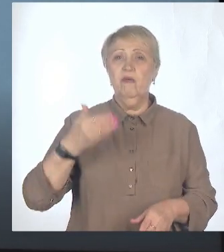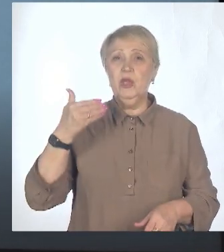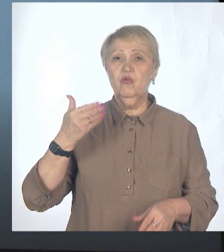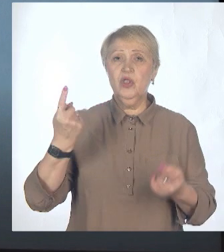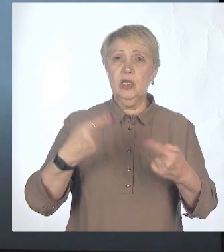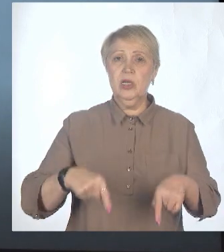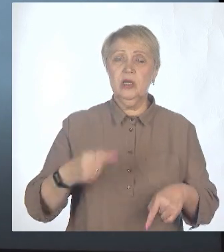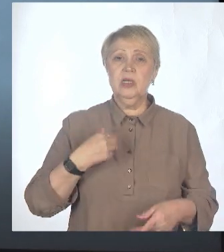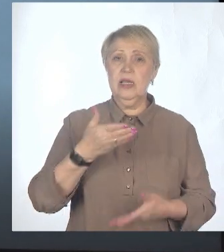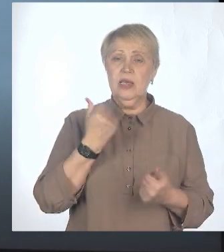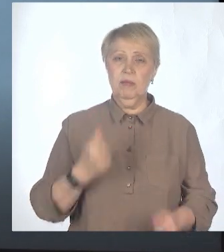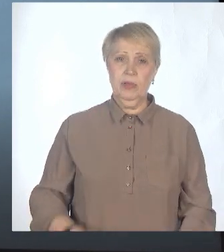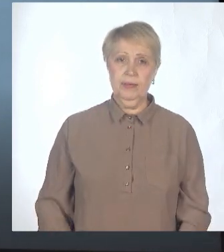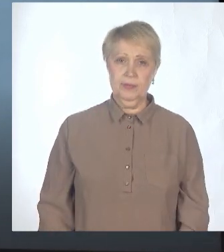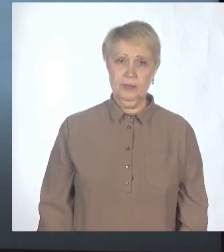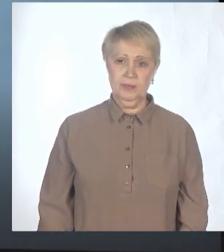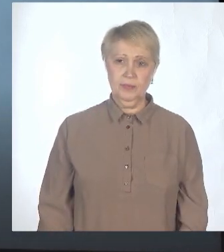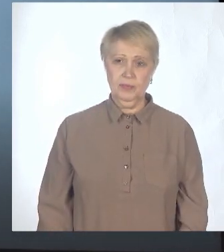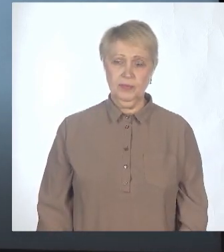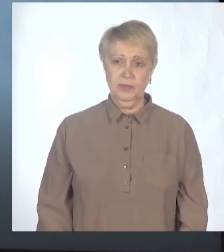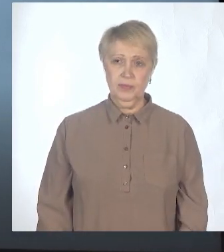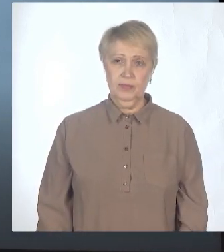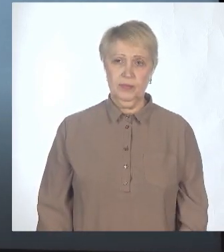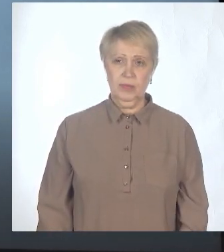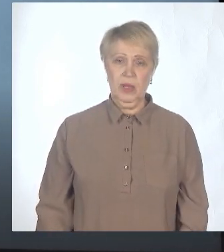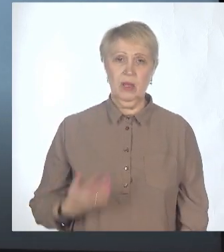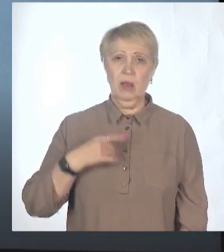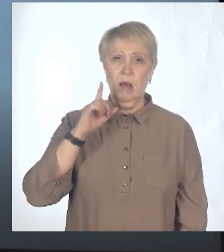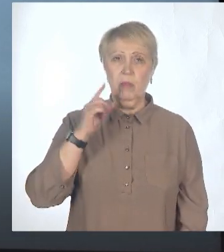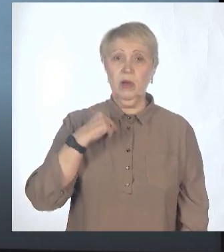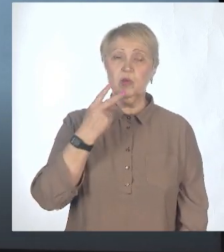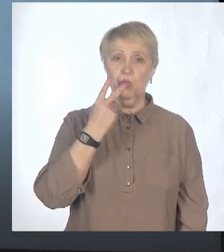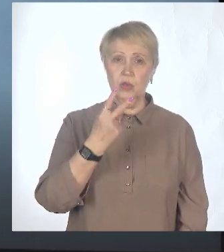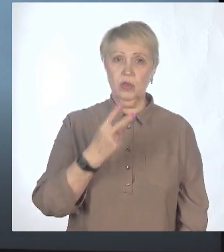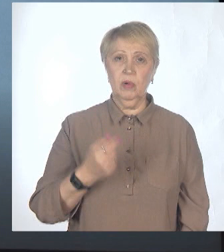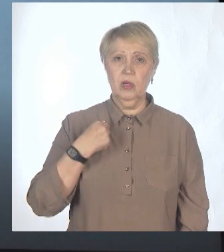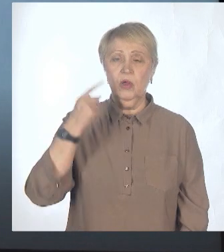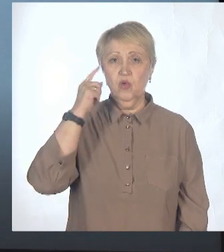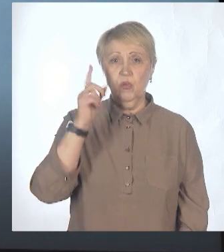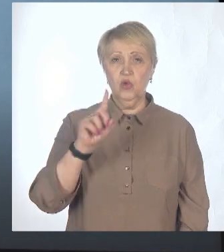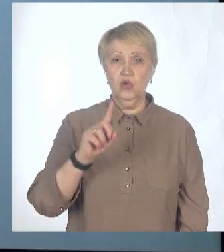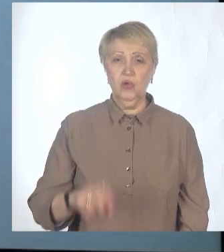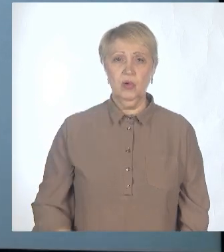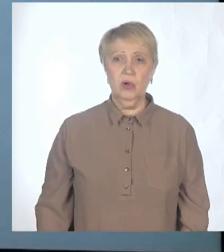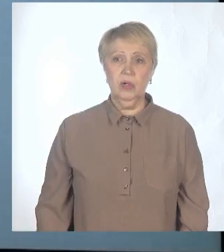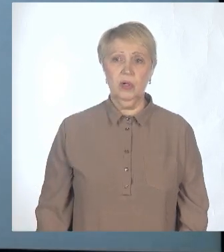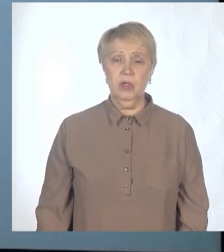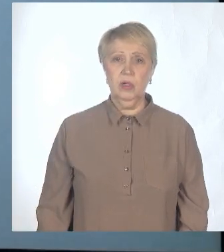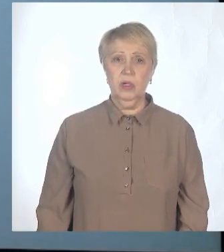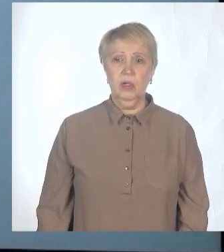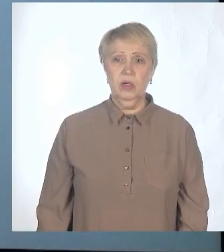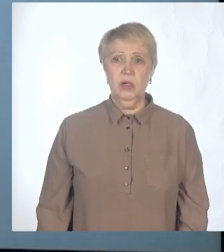что в связи с персоналом. Поэтому пока смотрим. Я думаю, что на обкатанные схемы